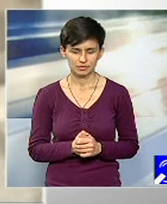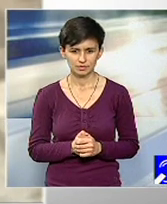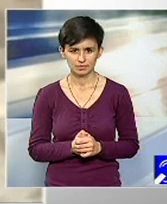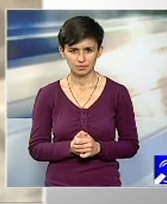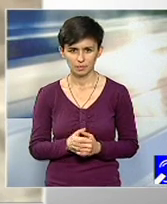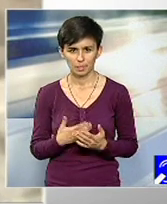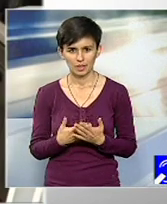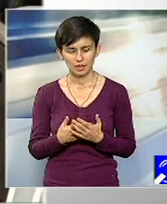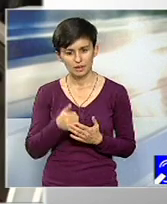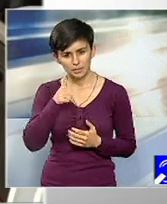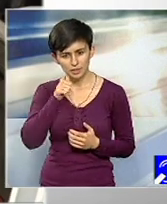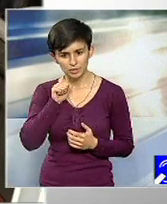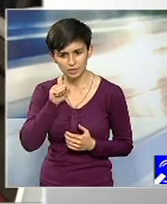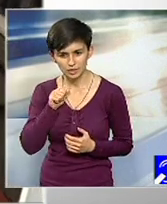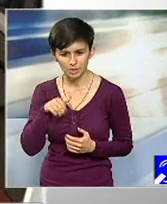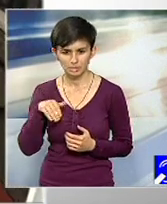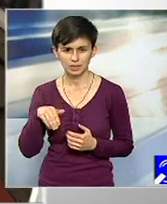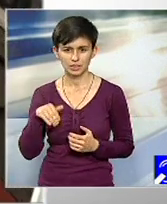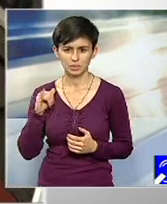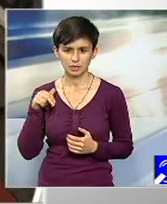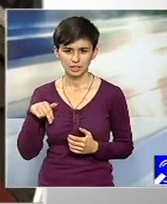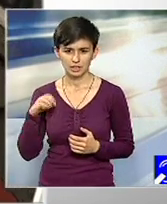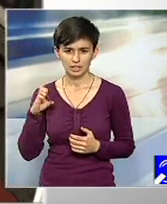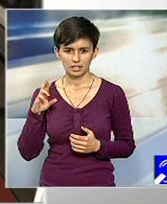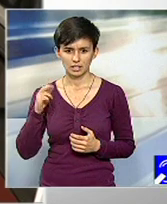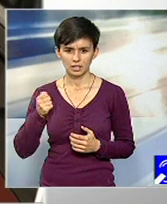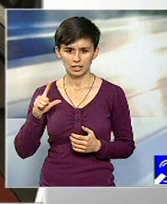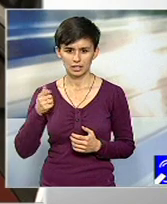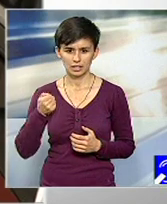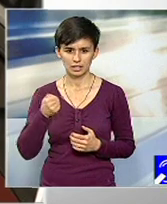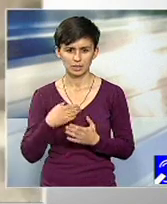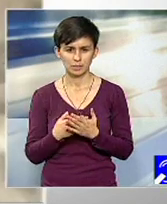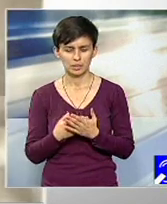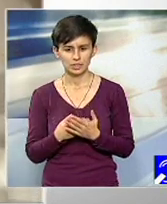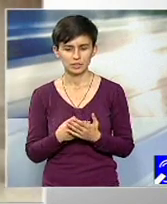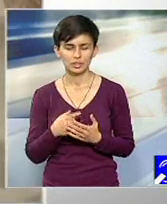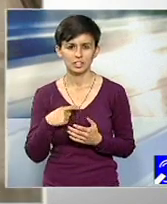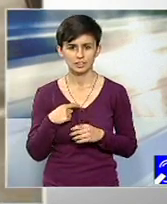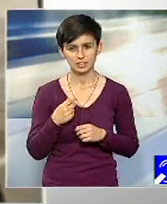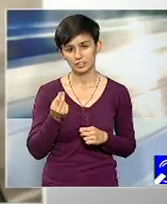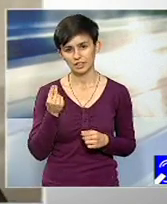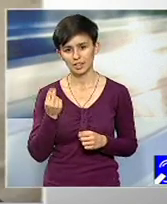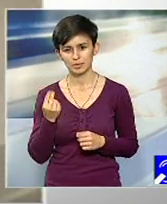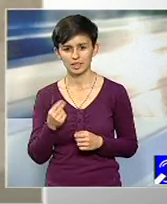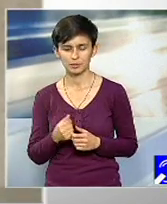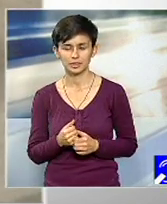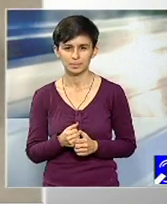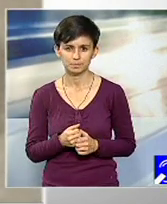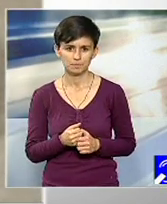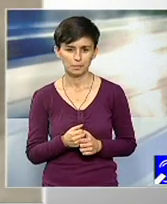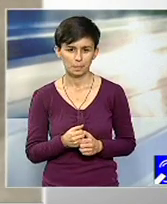Pentru că se face mai bună și pentru că așa se face... Așa pufoase. Albuș, gălbenuș sau